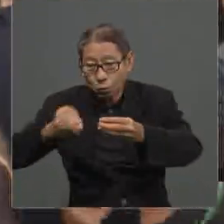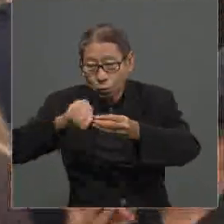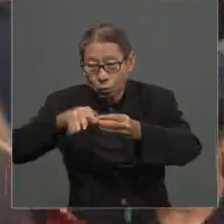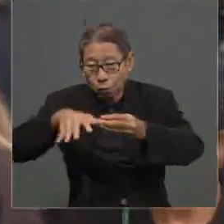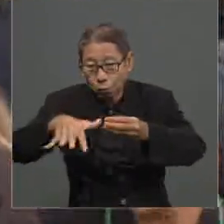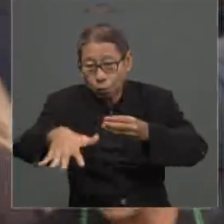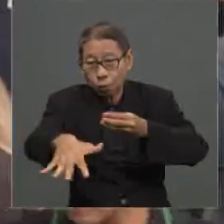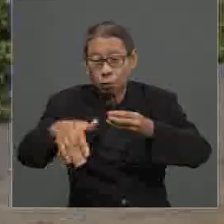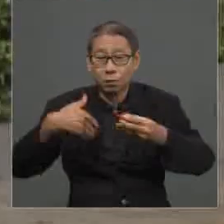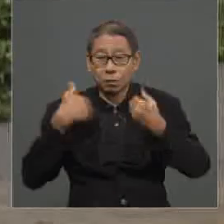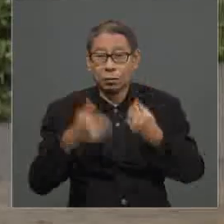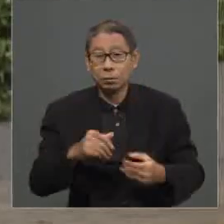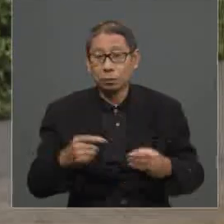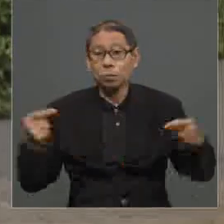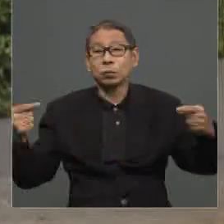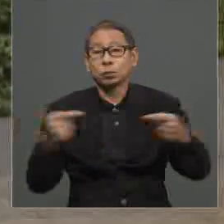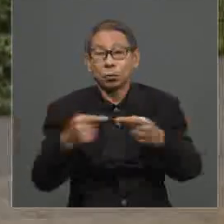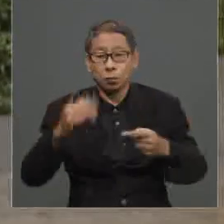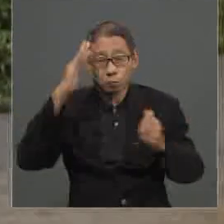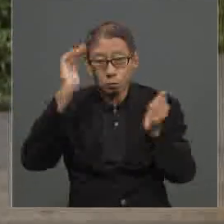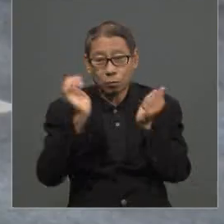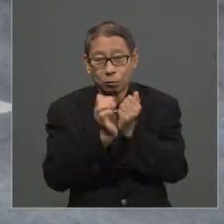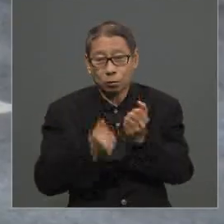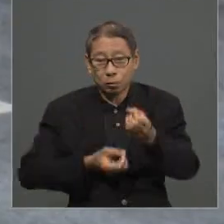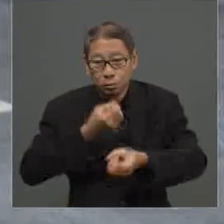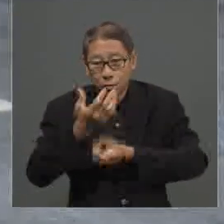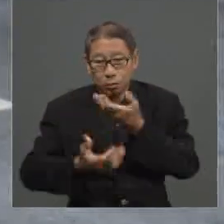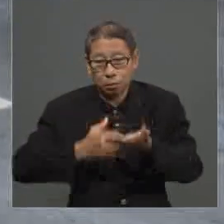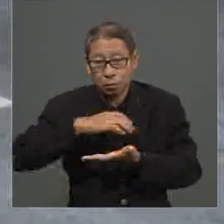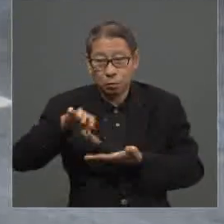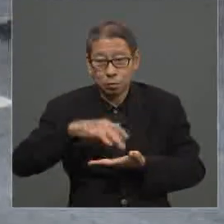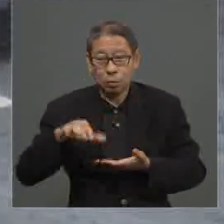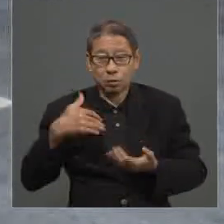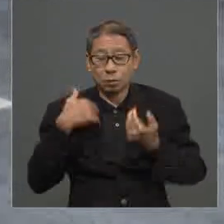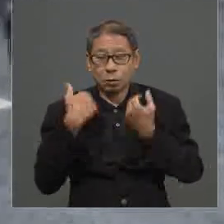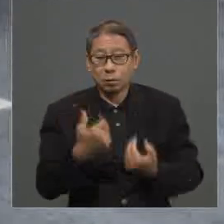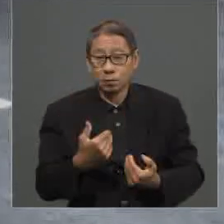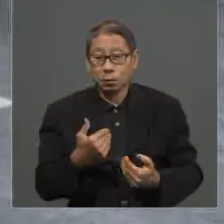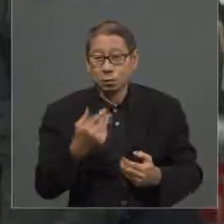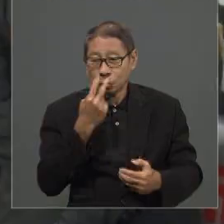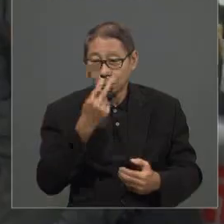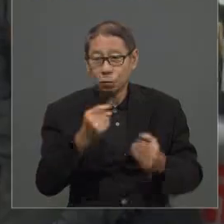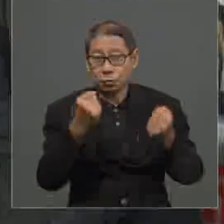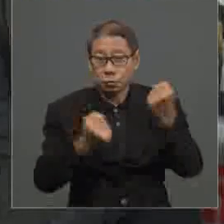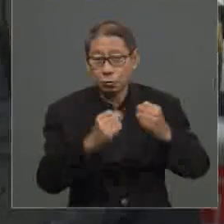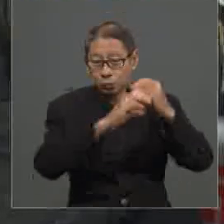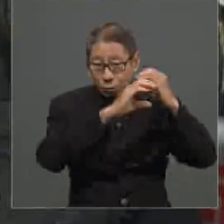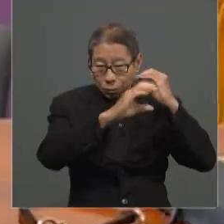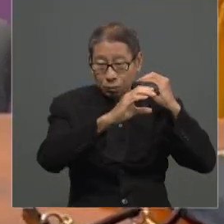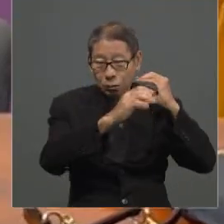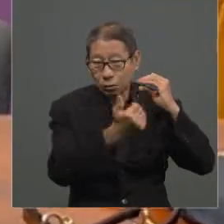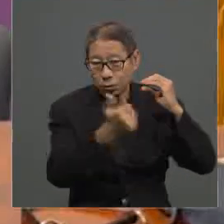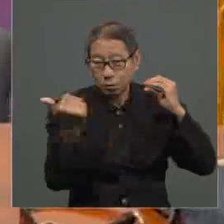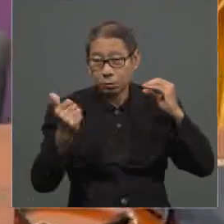สูจน์หลักฐานตำรวจแถลงเมื่อสักครู่ทีนี้ก่อนการส่วนการเดินหน้าในการตรวจหารถโดยสารคันอื่นๆ